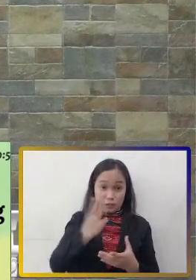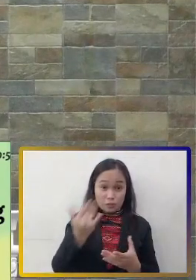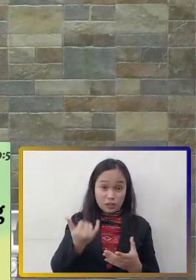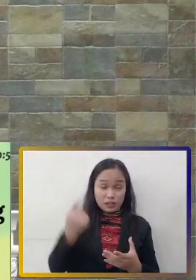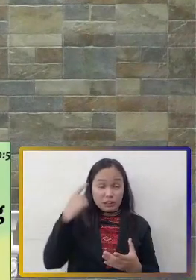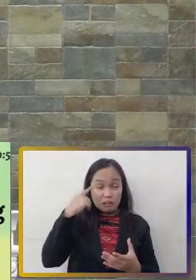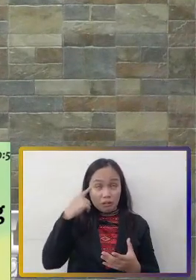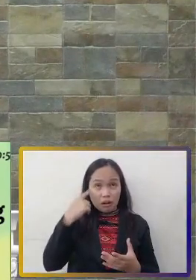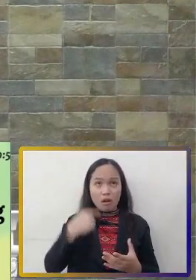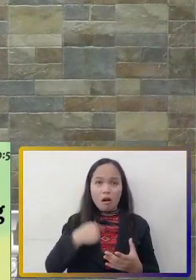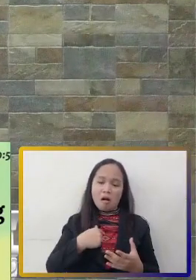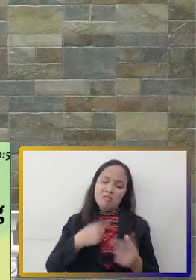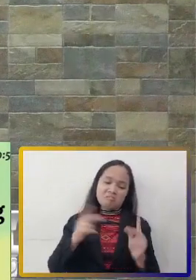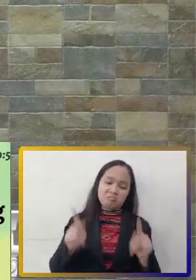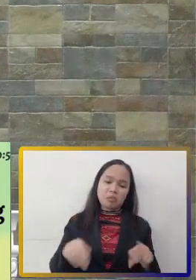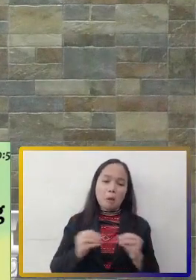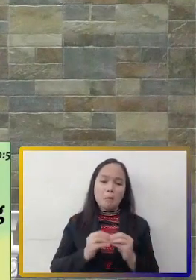Diyos.